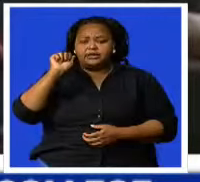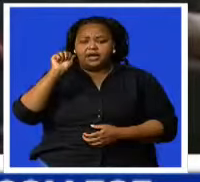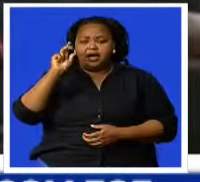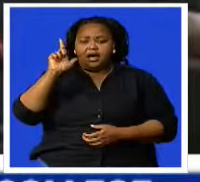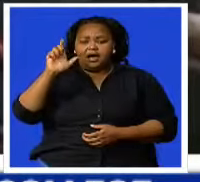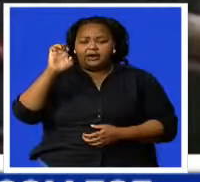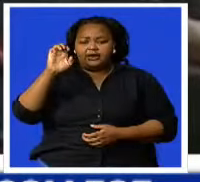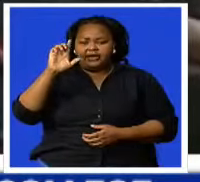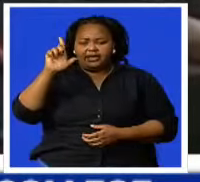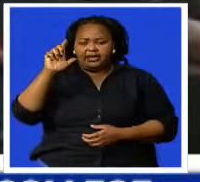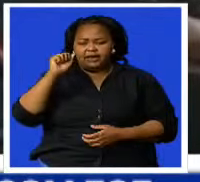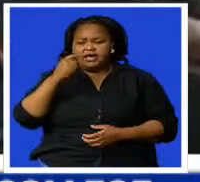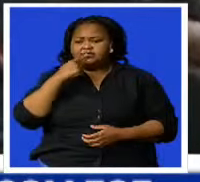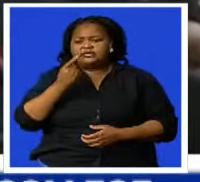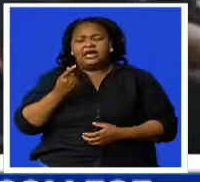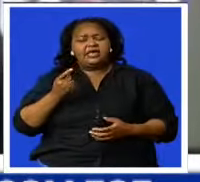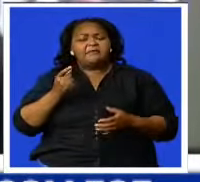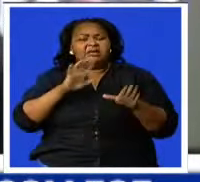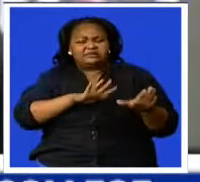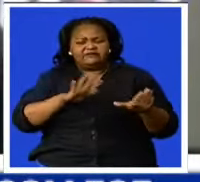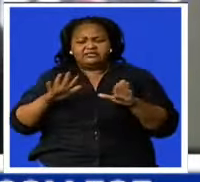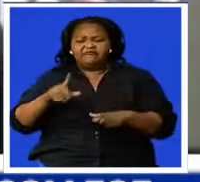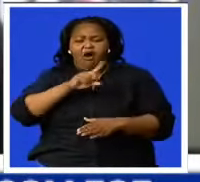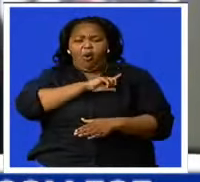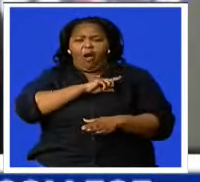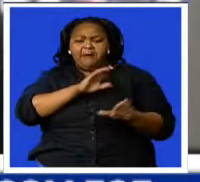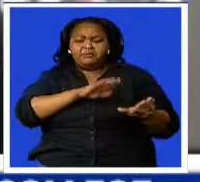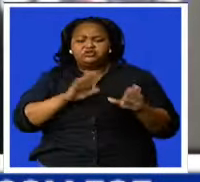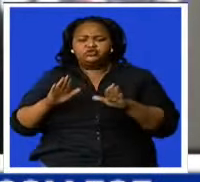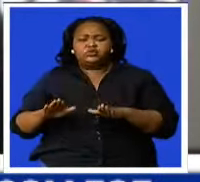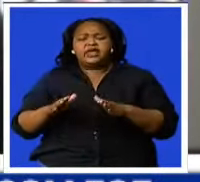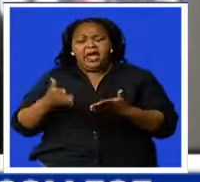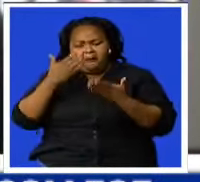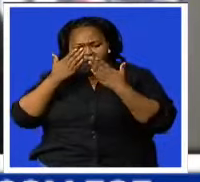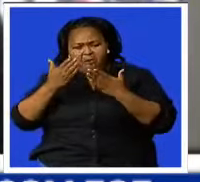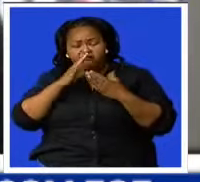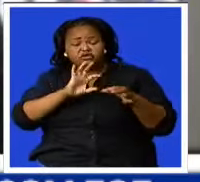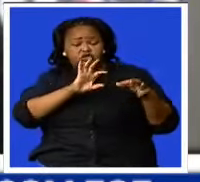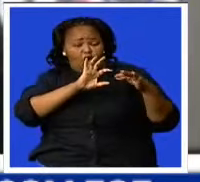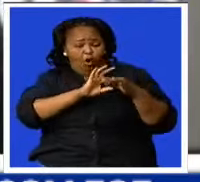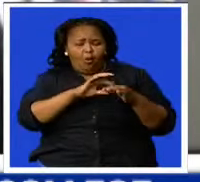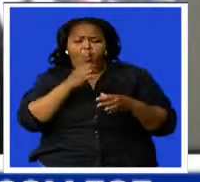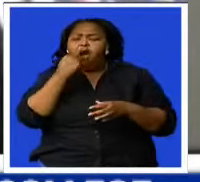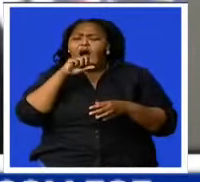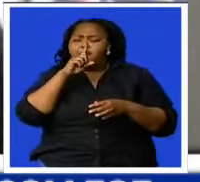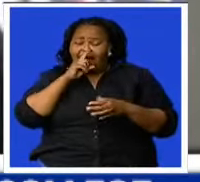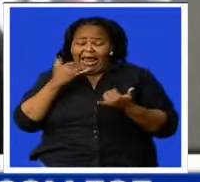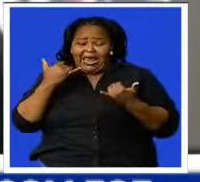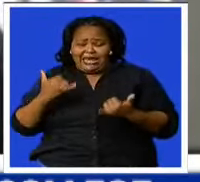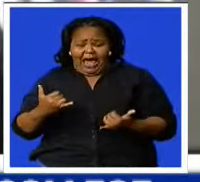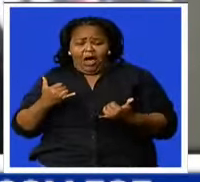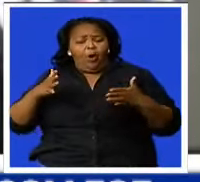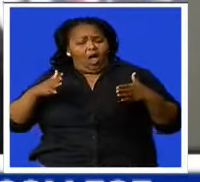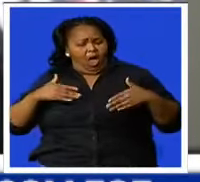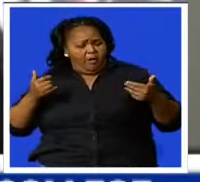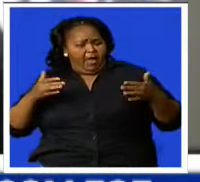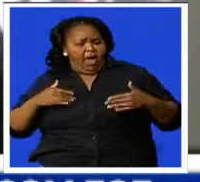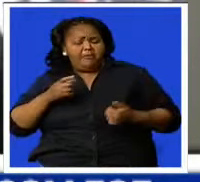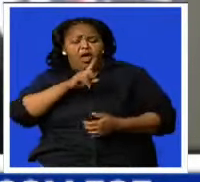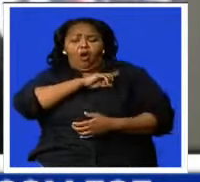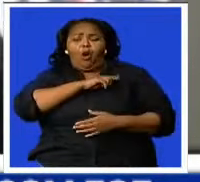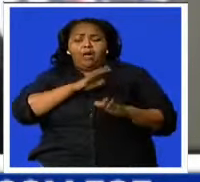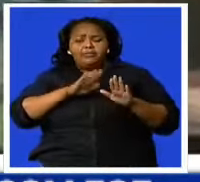kutsi bafunzi bafunzele emakhaya. Mahlalela uthi noma kunjalo uyajabula futhi uyababongela bafunzi kutsi bakhonile kufunza